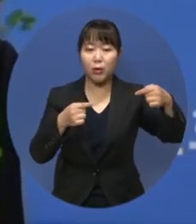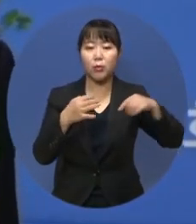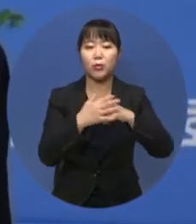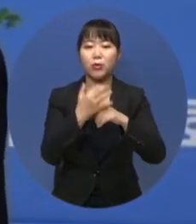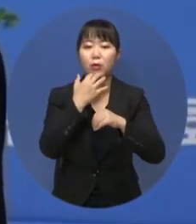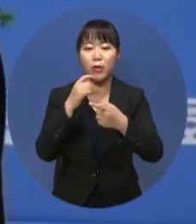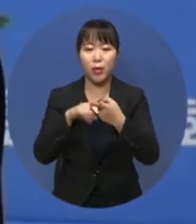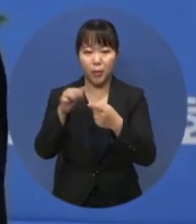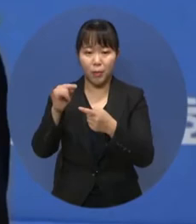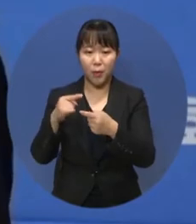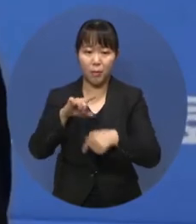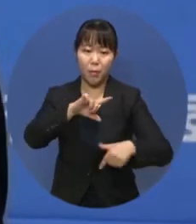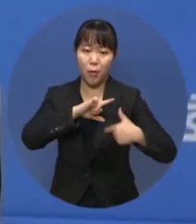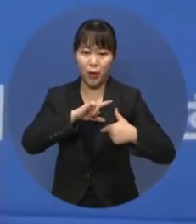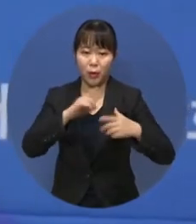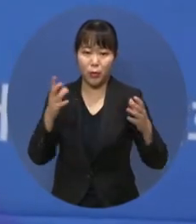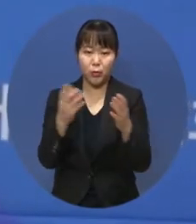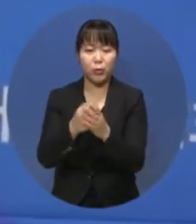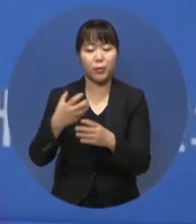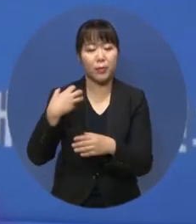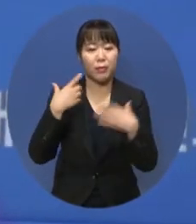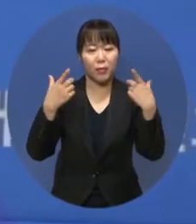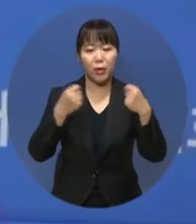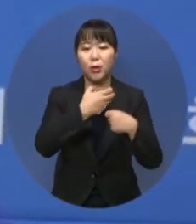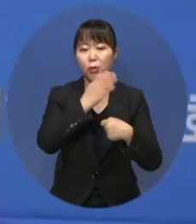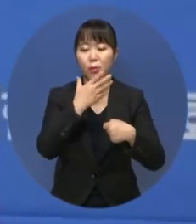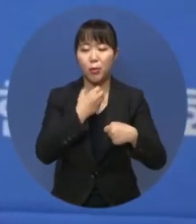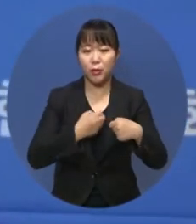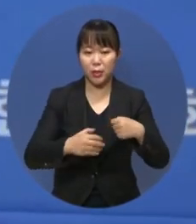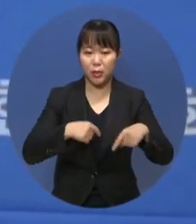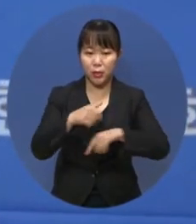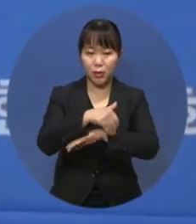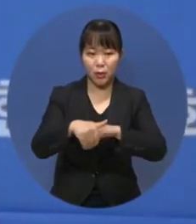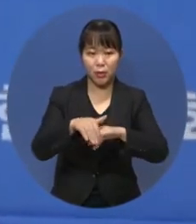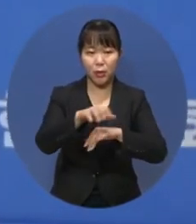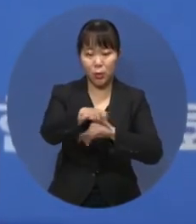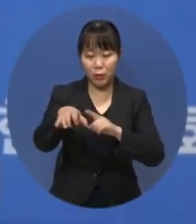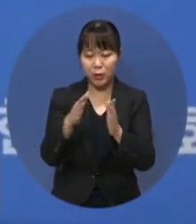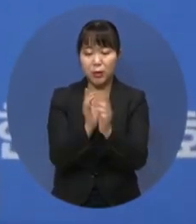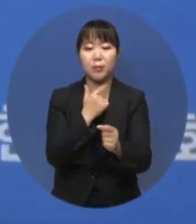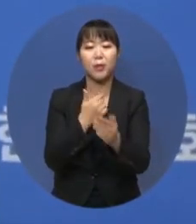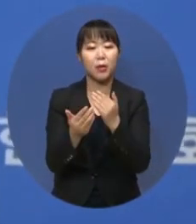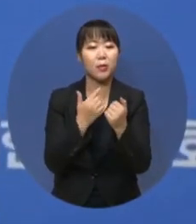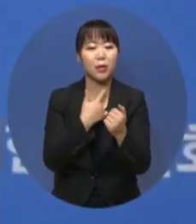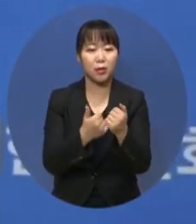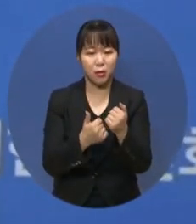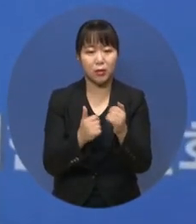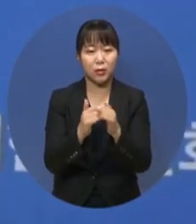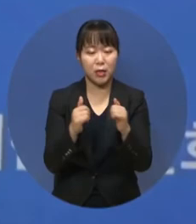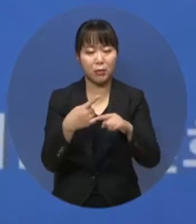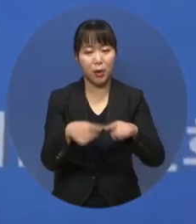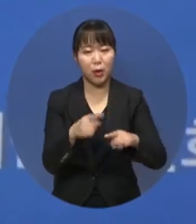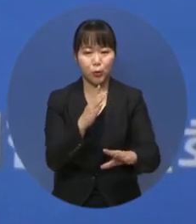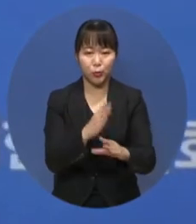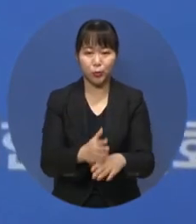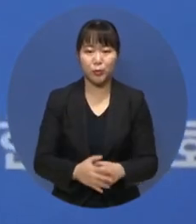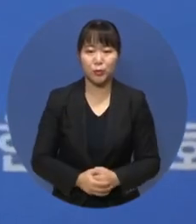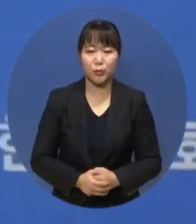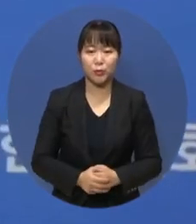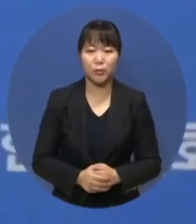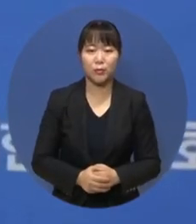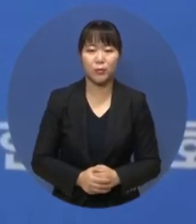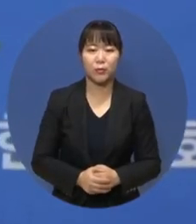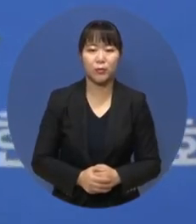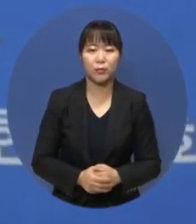명의 중장 직을 맡는 등 노인 복지 정책을 현장에서 체험한 능력자로 평가를 받고 있습니다